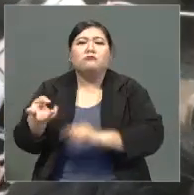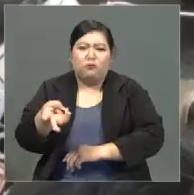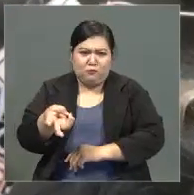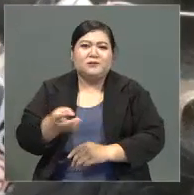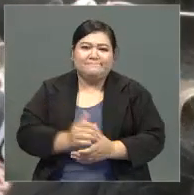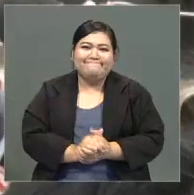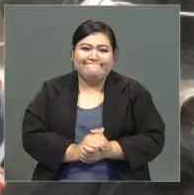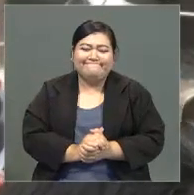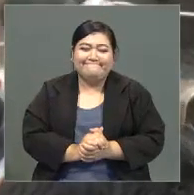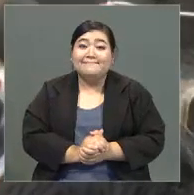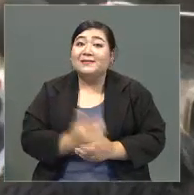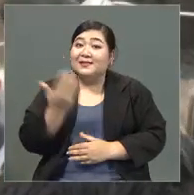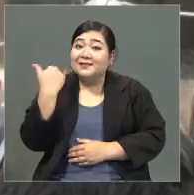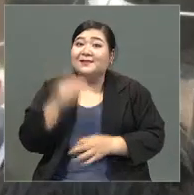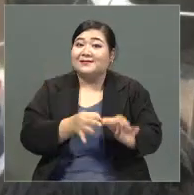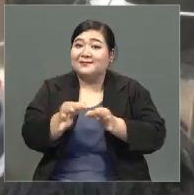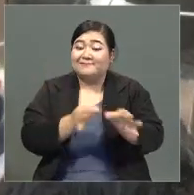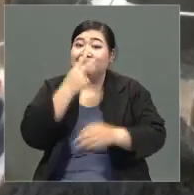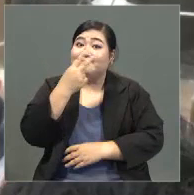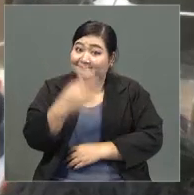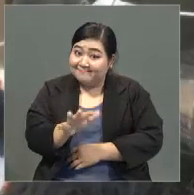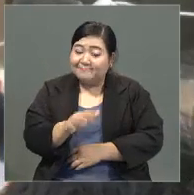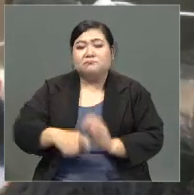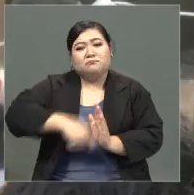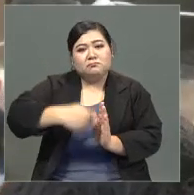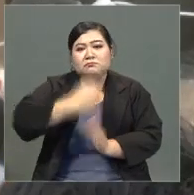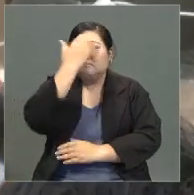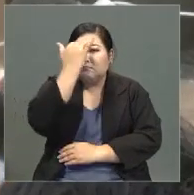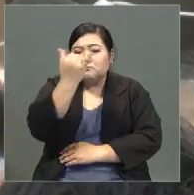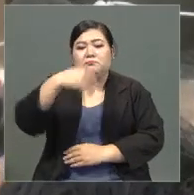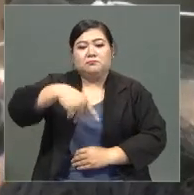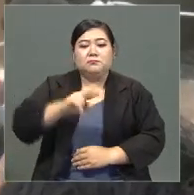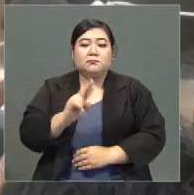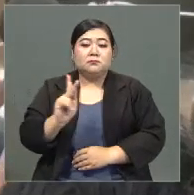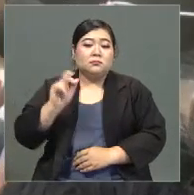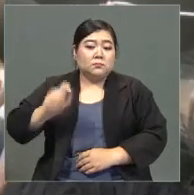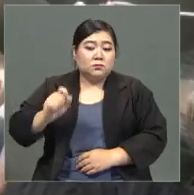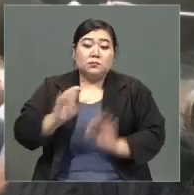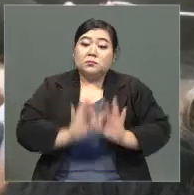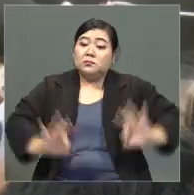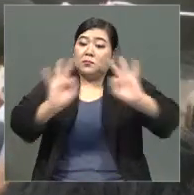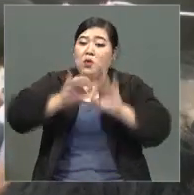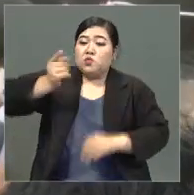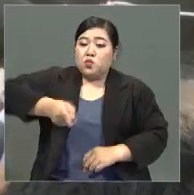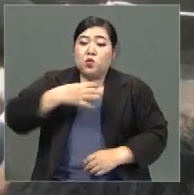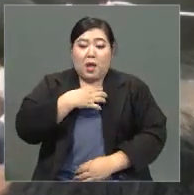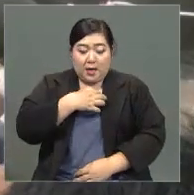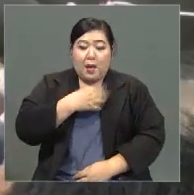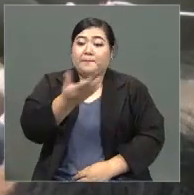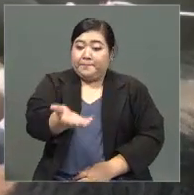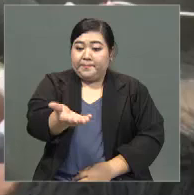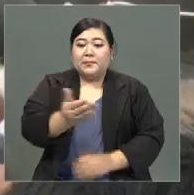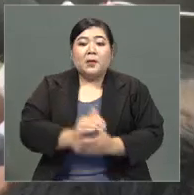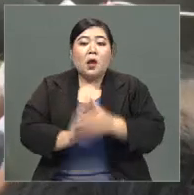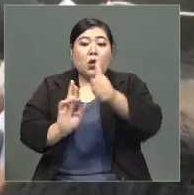เมื่อสักครู่ก็อธิบายให้เห็นถึงเหตุผลแล้วก็ความจำเป็นนะคะโดยพลเอกณัฐพลนาคพาณิชย์รองผู้บัญชาการทหารบกใน